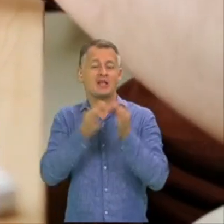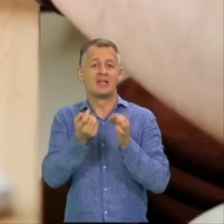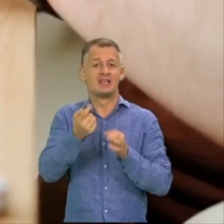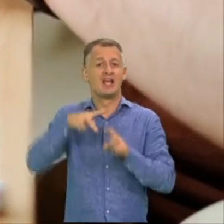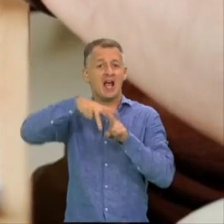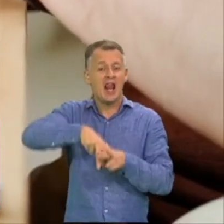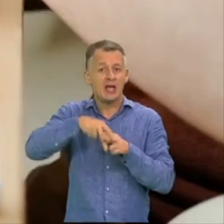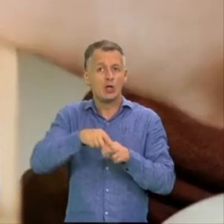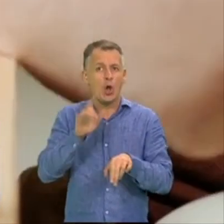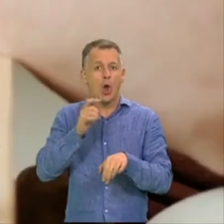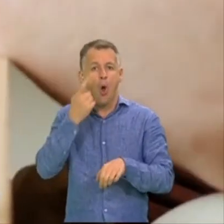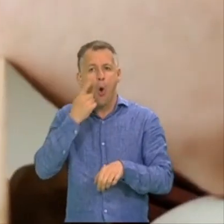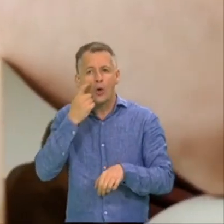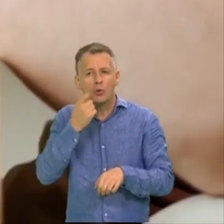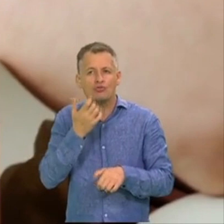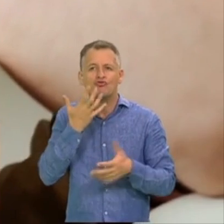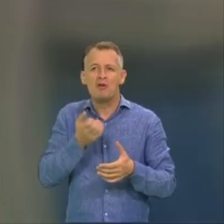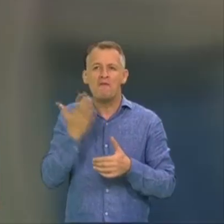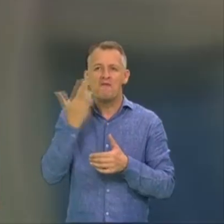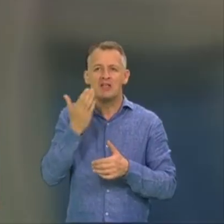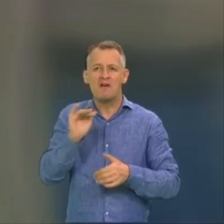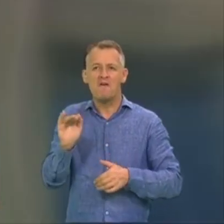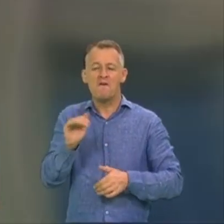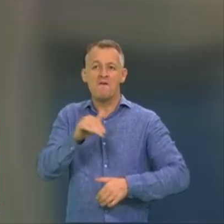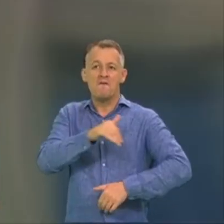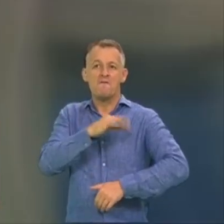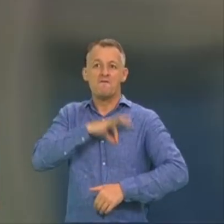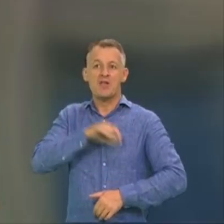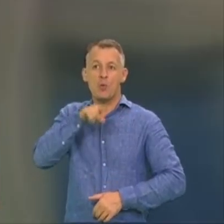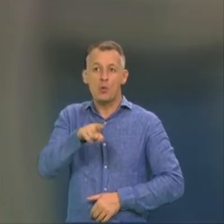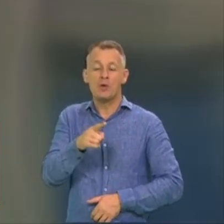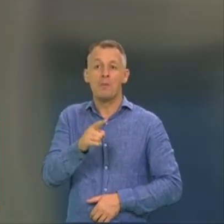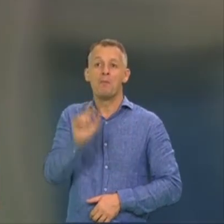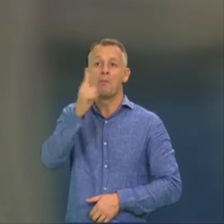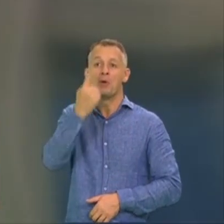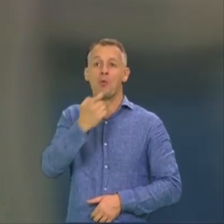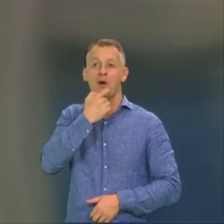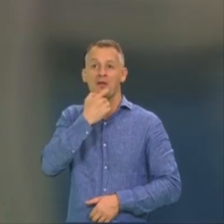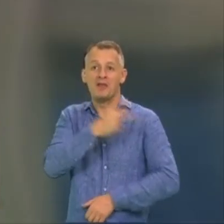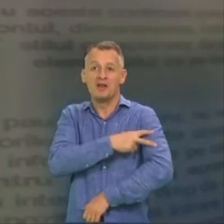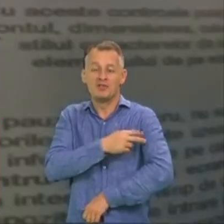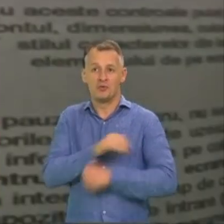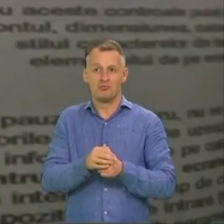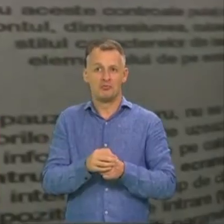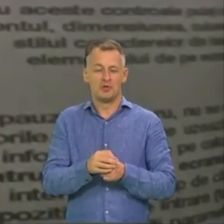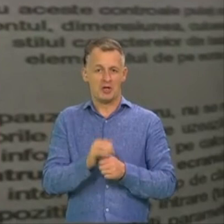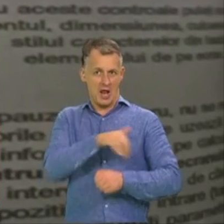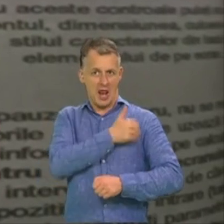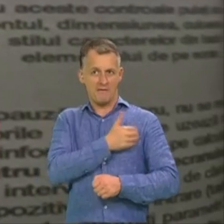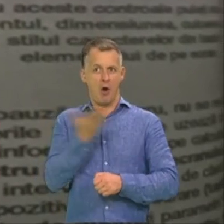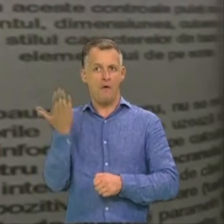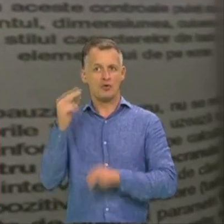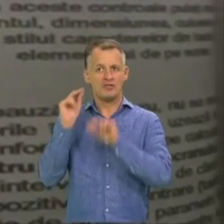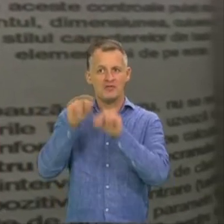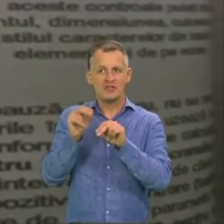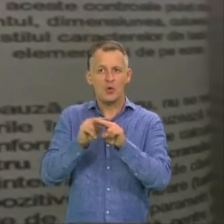să vadă ce va învăța fiul lui în primul an de liceu. Doar câteva pagini a avut nevoie să răsfoiască până dată de această cerință. Elevii erau învățați ce